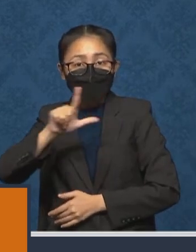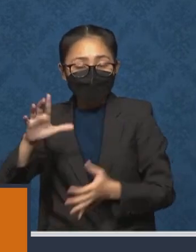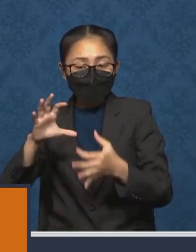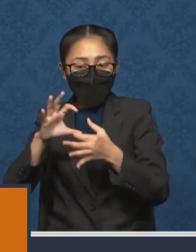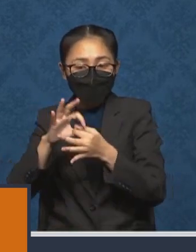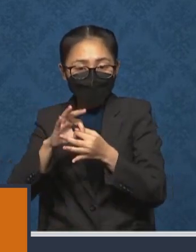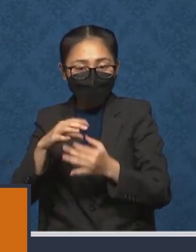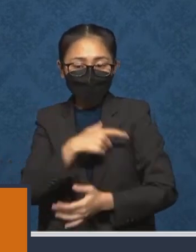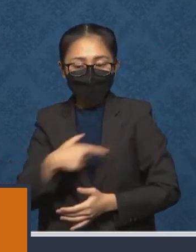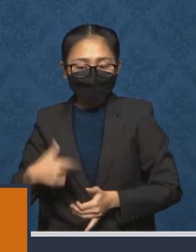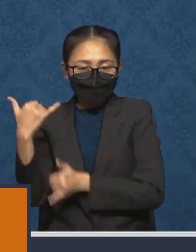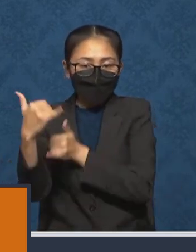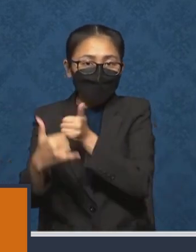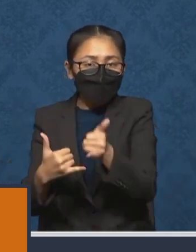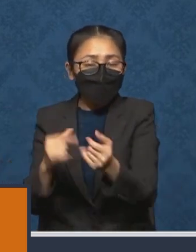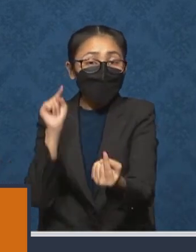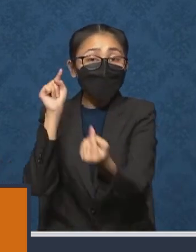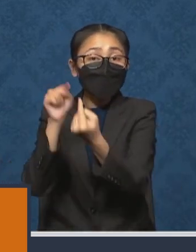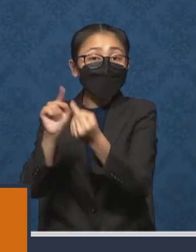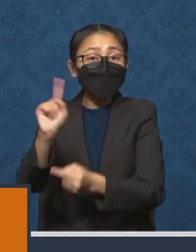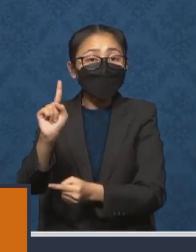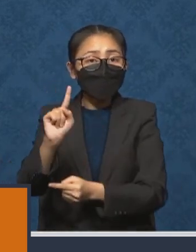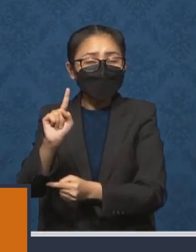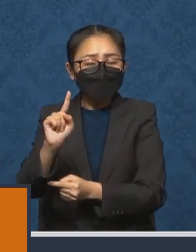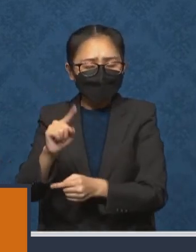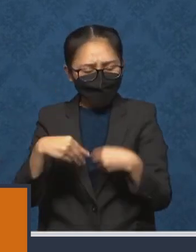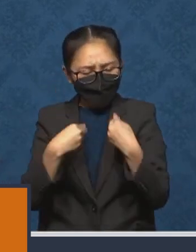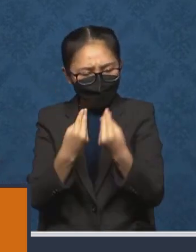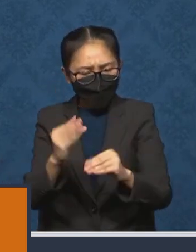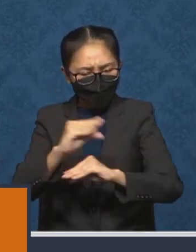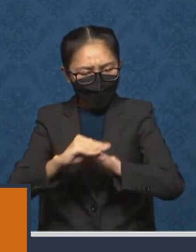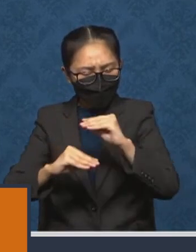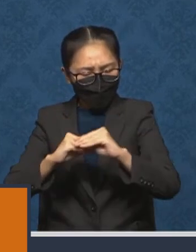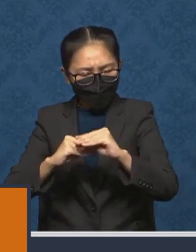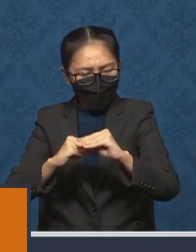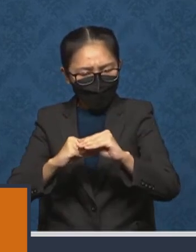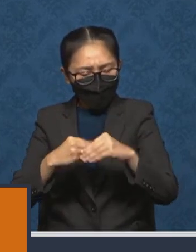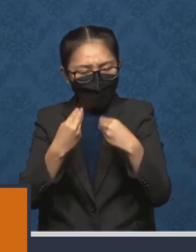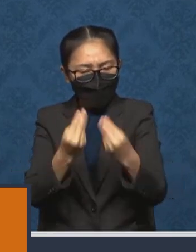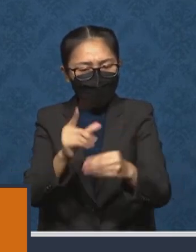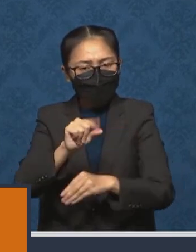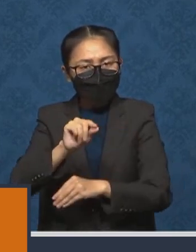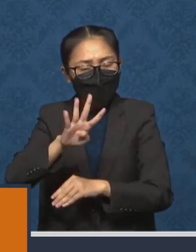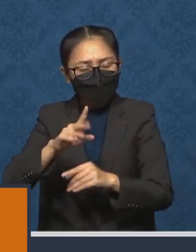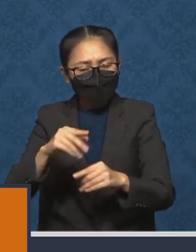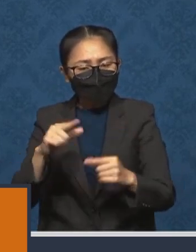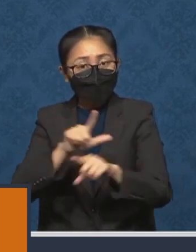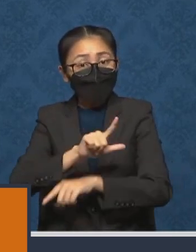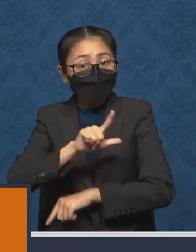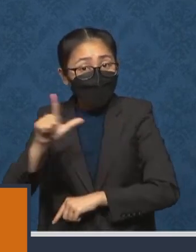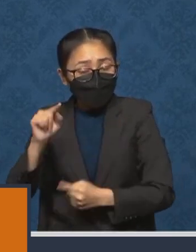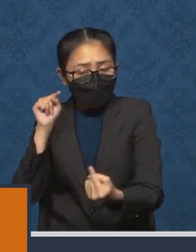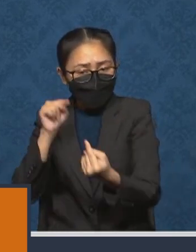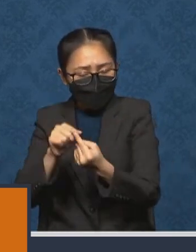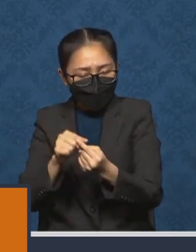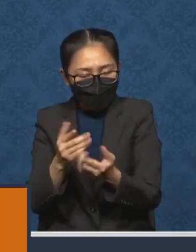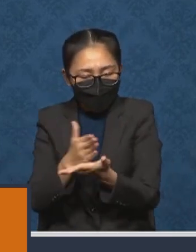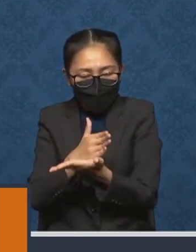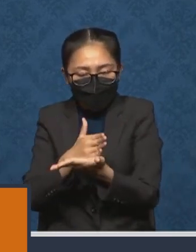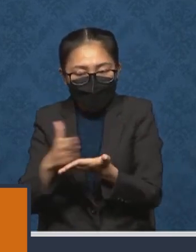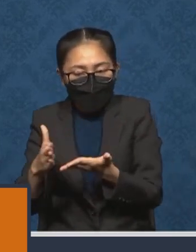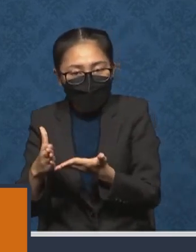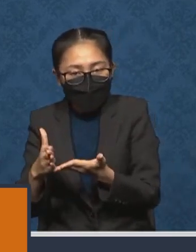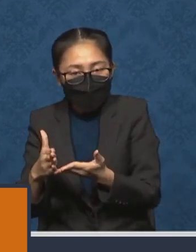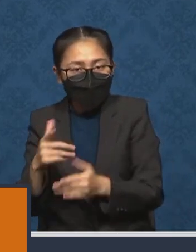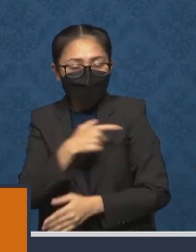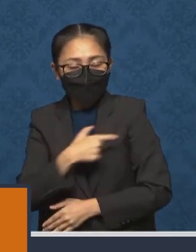งการนี้มีวัตถุประสงค์เพื่อที่จะฟื้นฟูผู้ต้องขังแต่งบเกินครึ่งกับถูกกันไว้ในการรับเสด็จไม่ได้ใช้เ